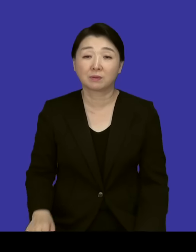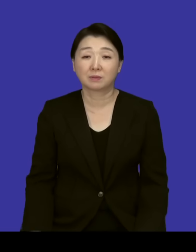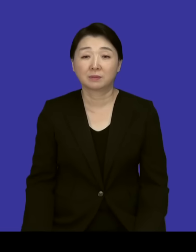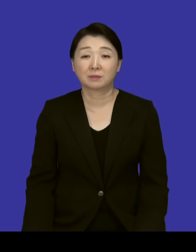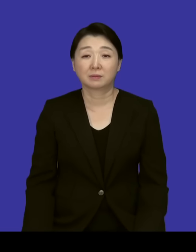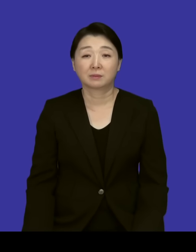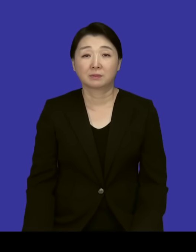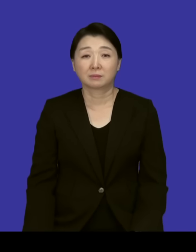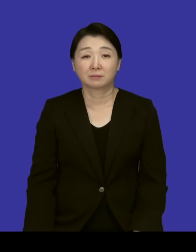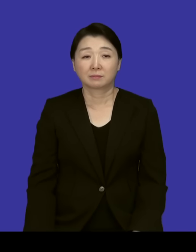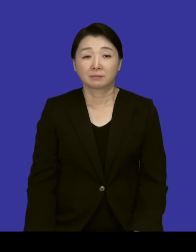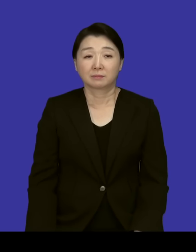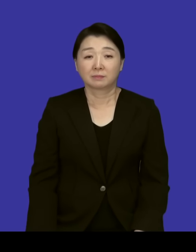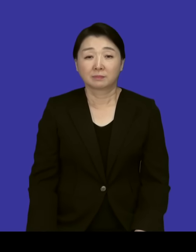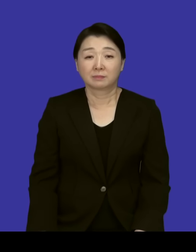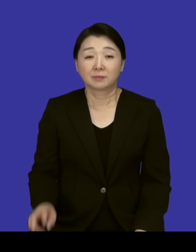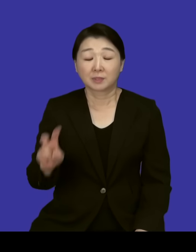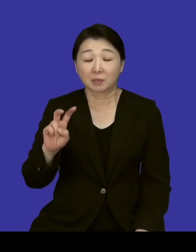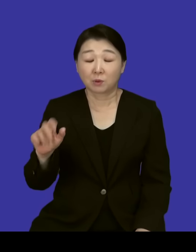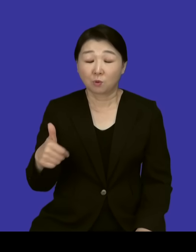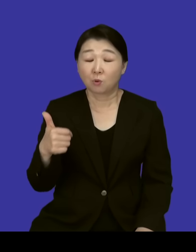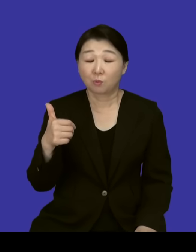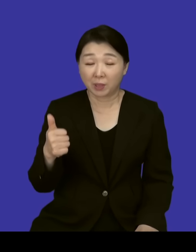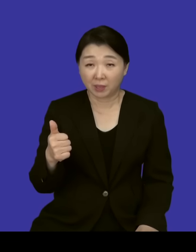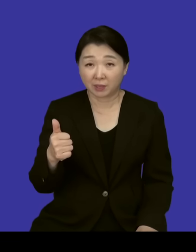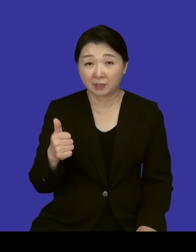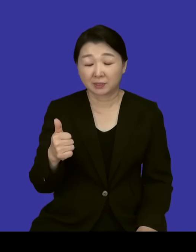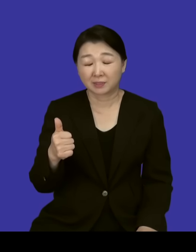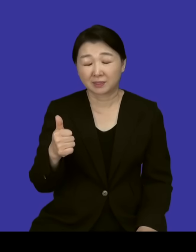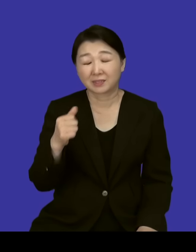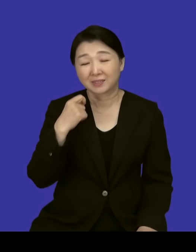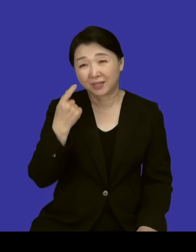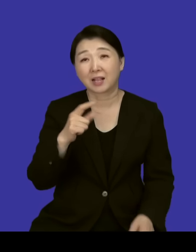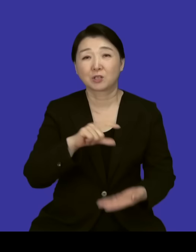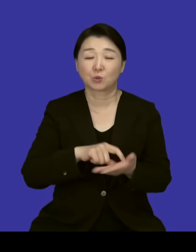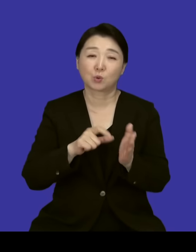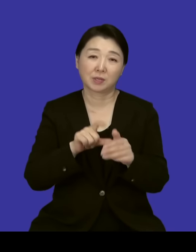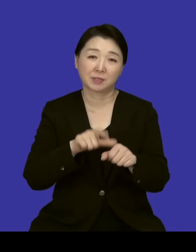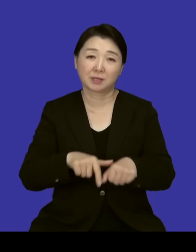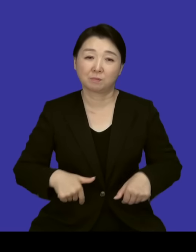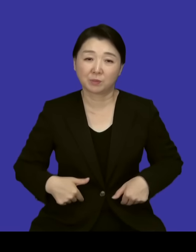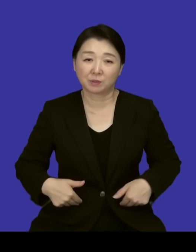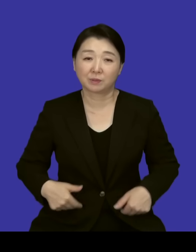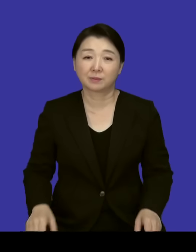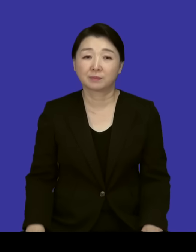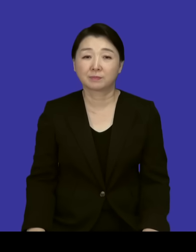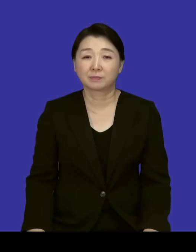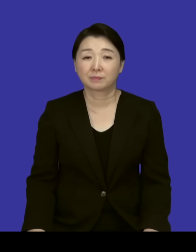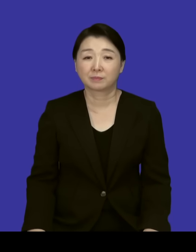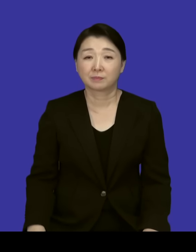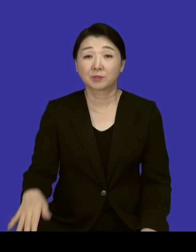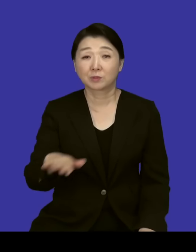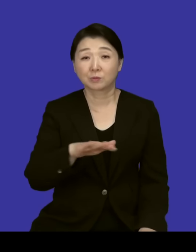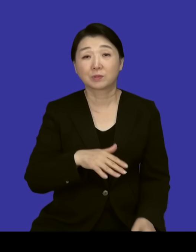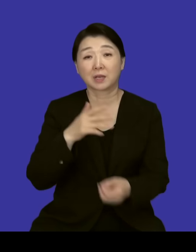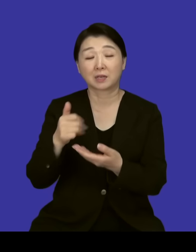그렇죠. 예, 아마 500달의 시간이 더 필요하겠죠. 그렇죠. 그래서 우리가